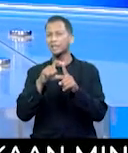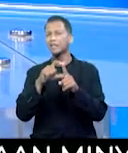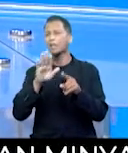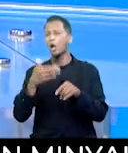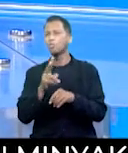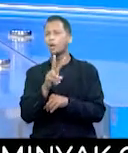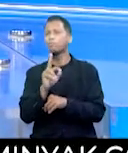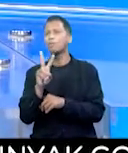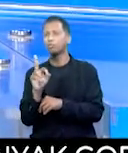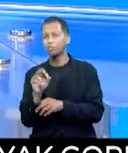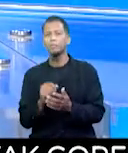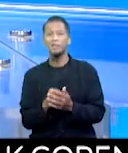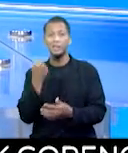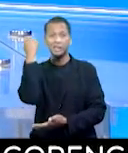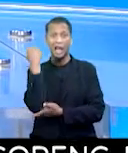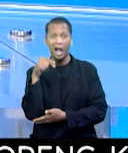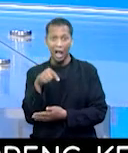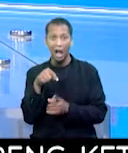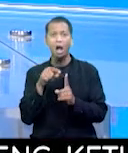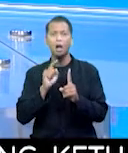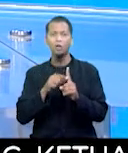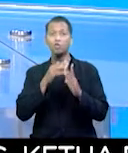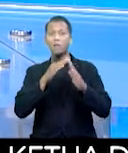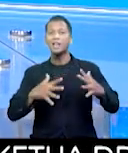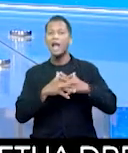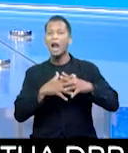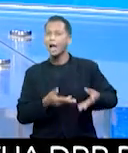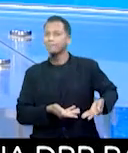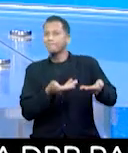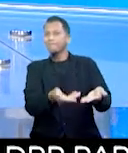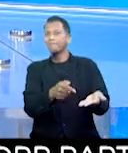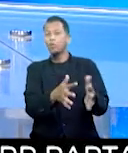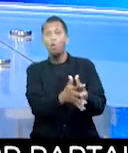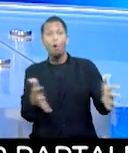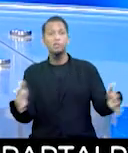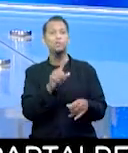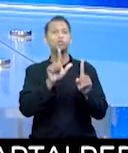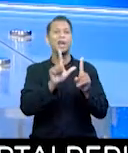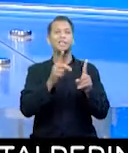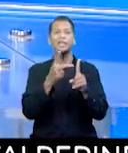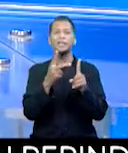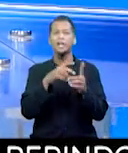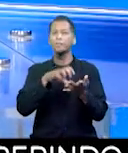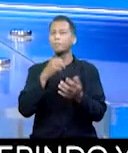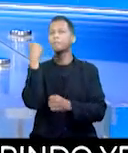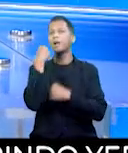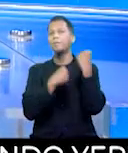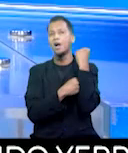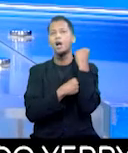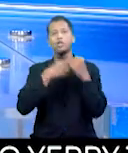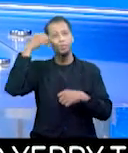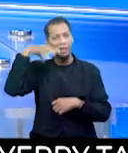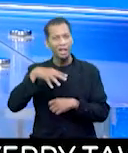tahun 2020. Tersangka berperan sebagai penyedia lahan perumahan, namun lahan yang diberikan seluas 17 hektar di Palembang, Sumatera